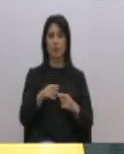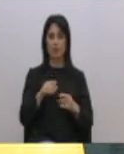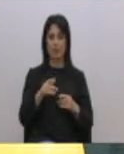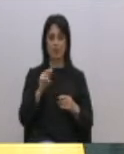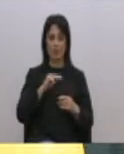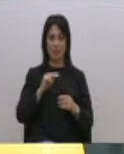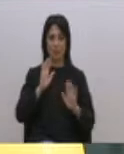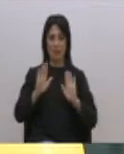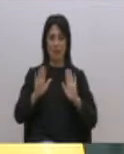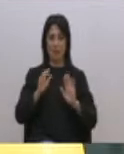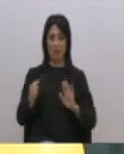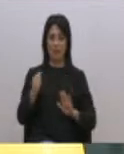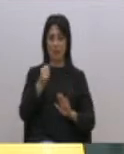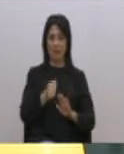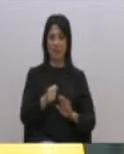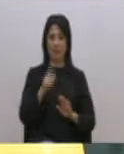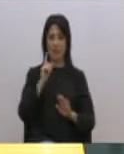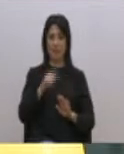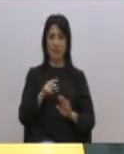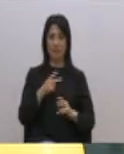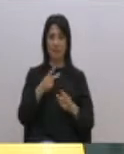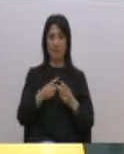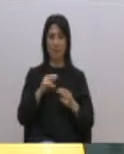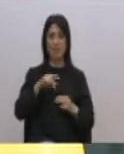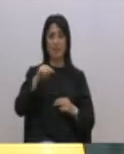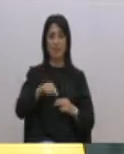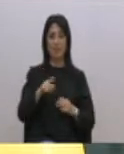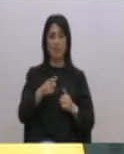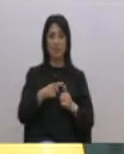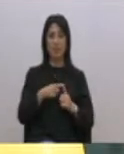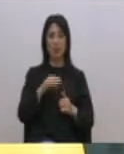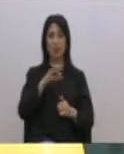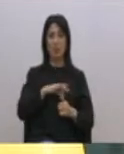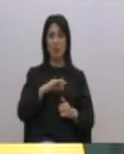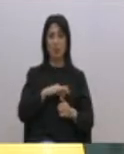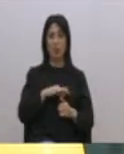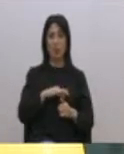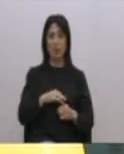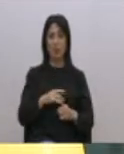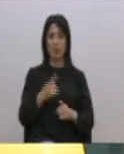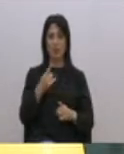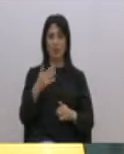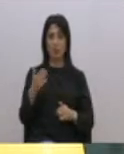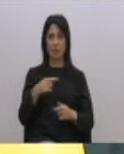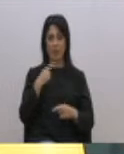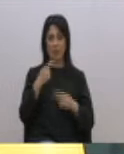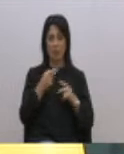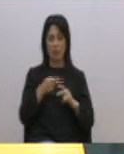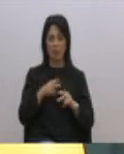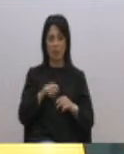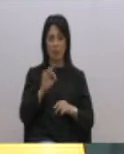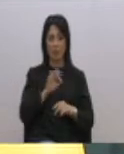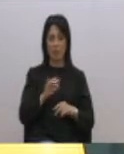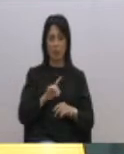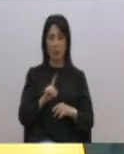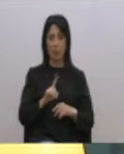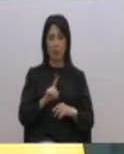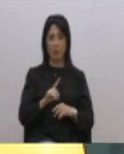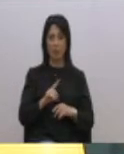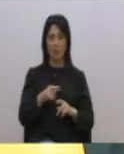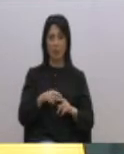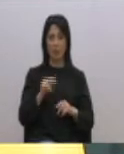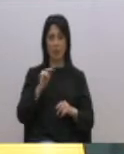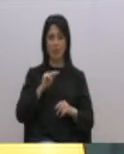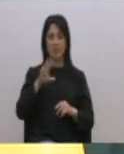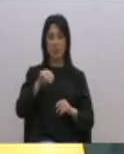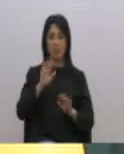დაწესებულების ხელმძღვანელის დანიშნვაზე, მოგეხსენებათ, პენიტენციური სამსახური ამ სტატუსს სარგებლობს. ერთი მხრივ ლაპარაკია იმაზე, რომ საფრთხეობო